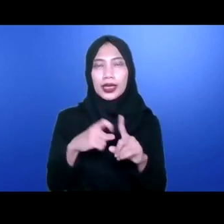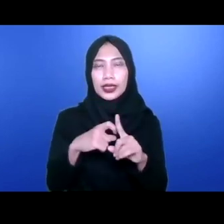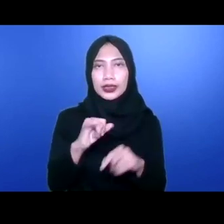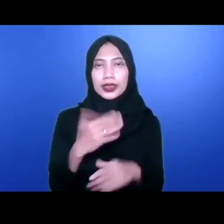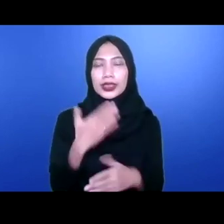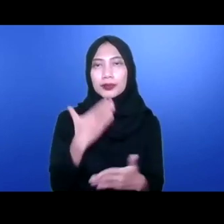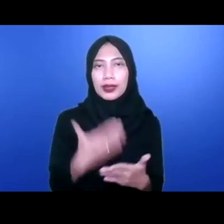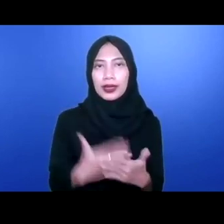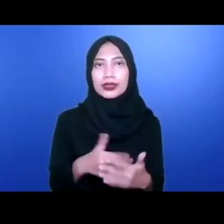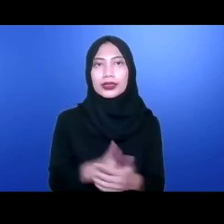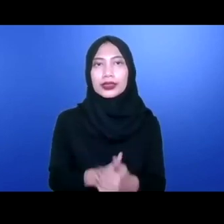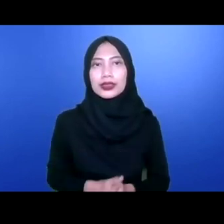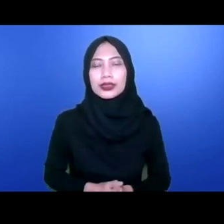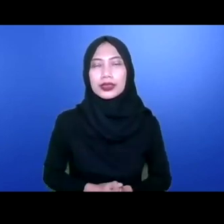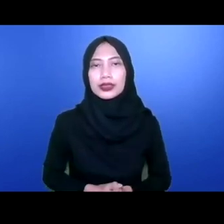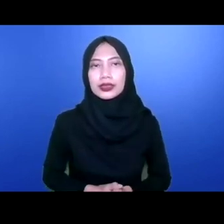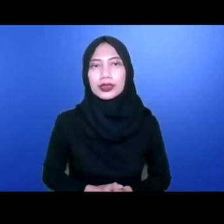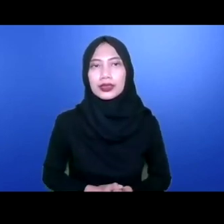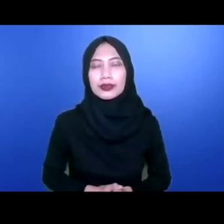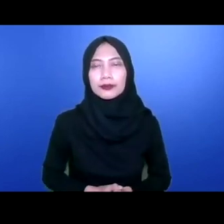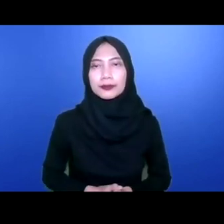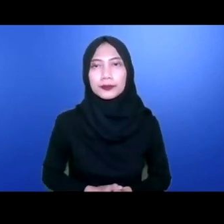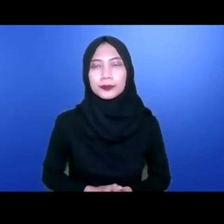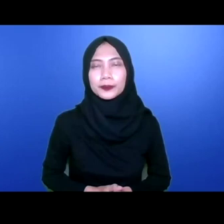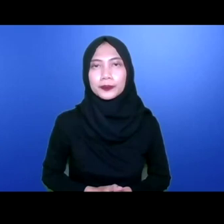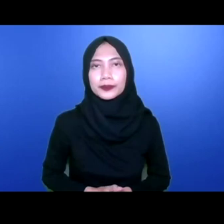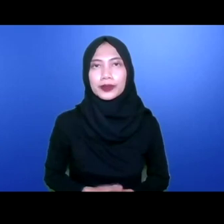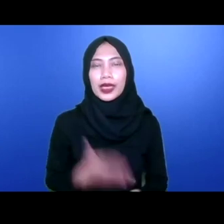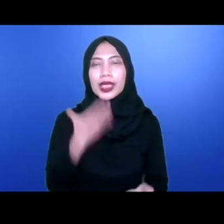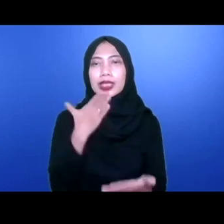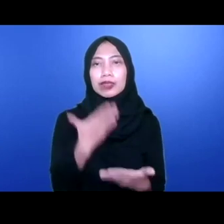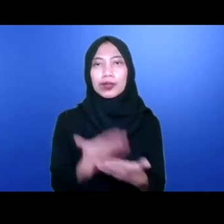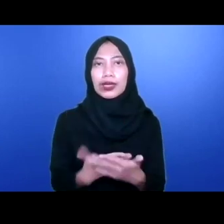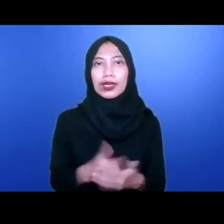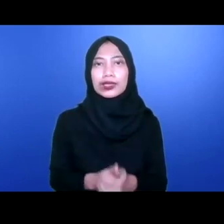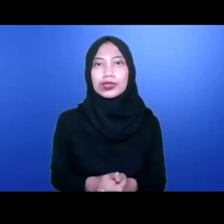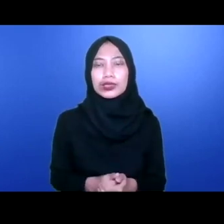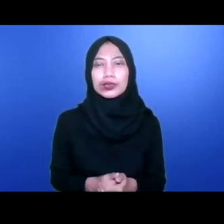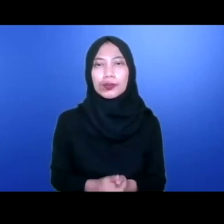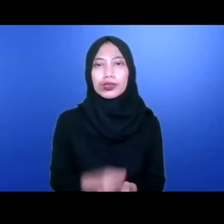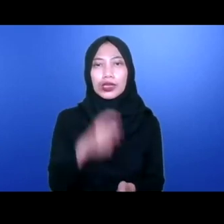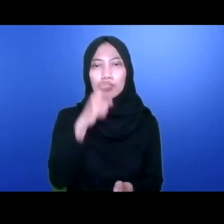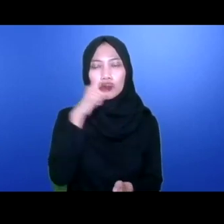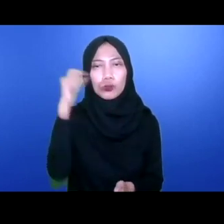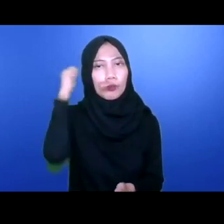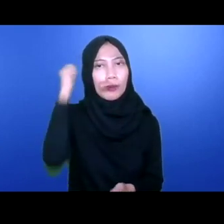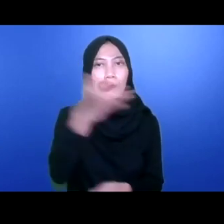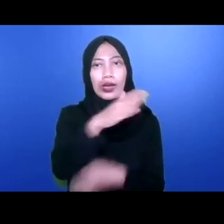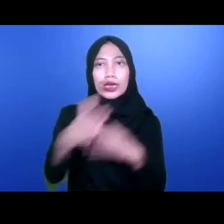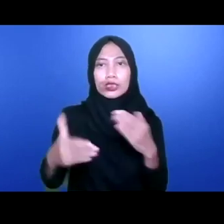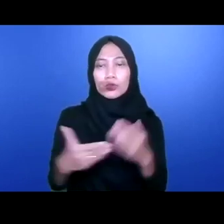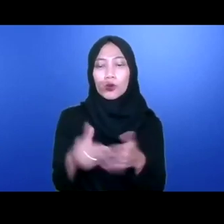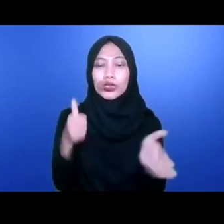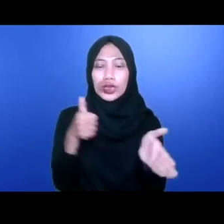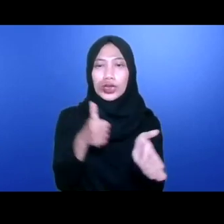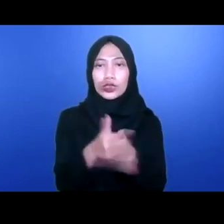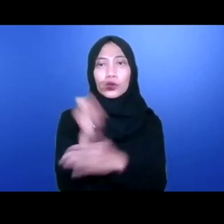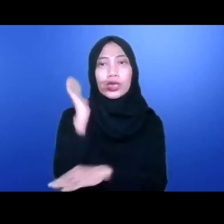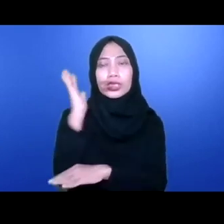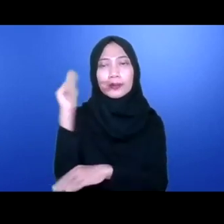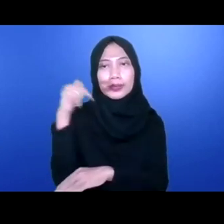diskusinya. Kami juga mengucapkan terima kasih yang sebesar-besarnya kepada Ibu dan Bapak peserta webinar atas semangat